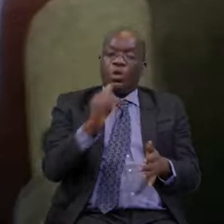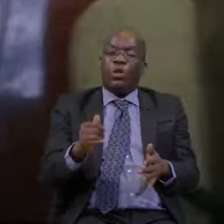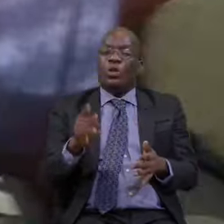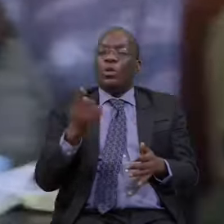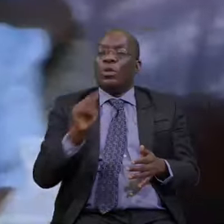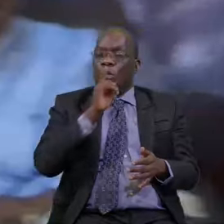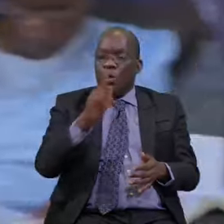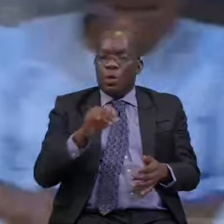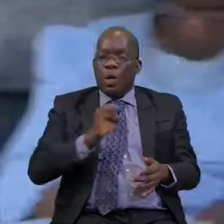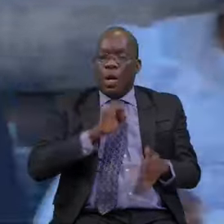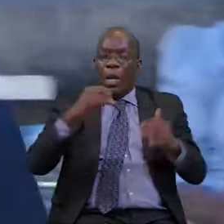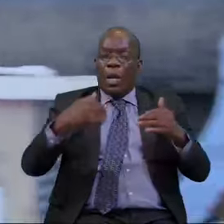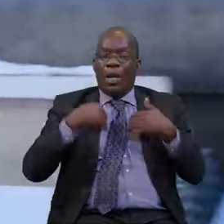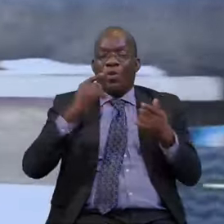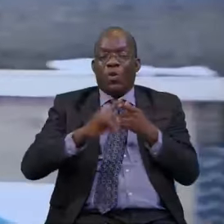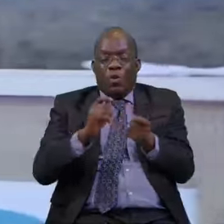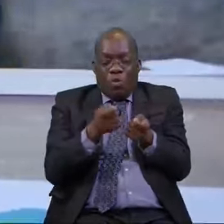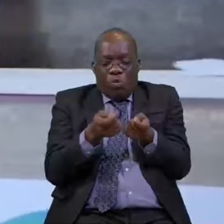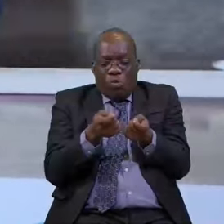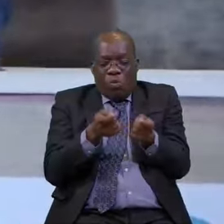Mais je dois